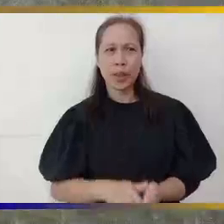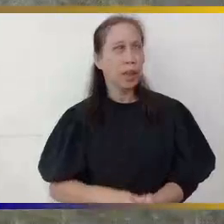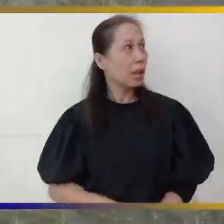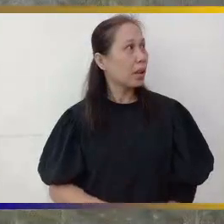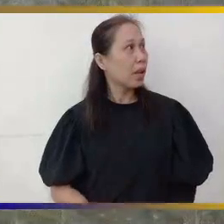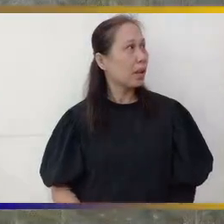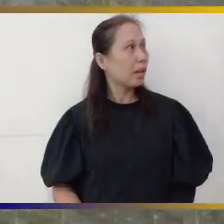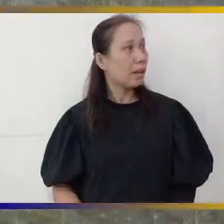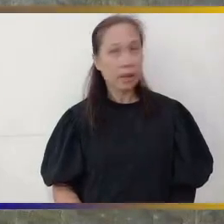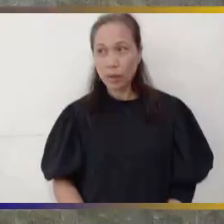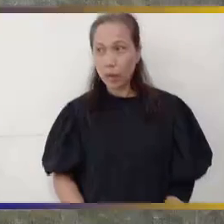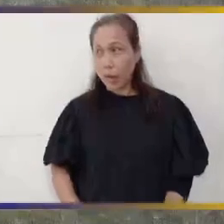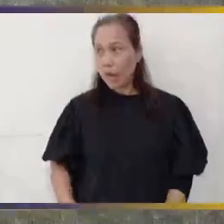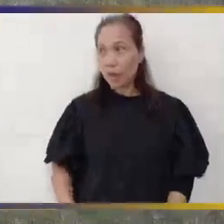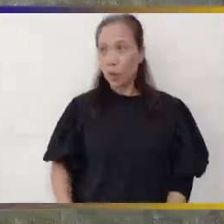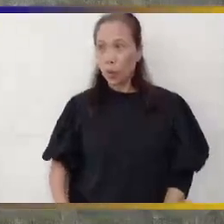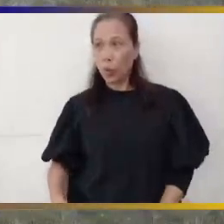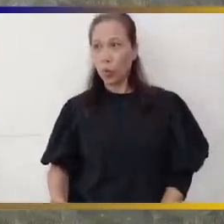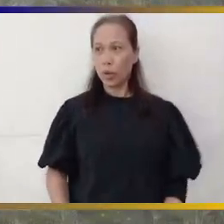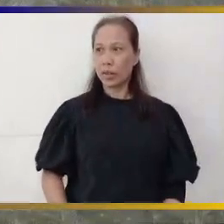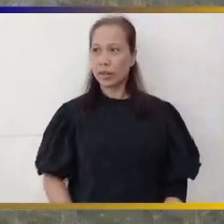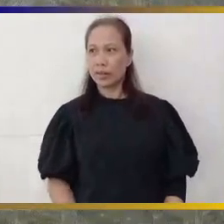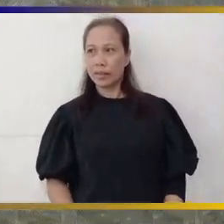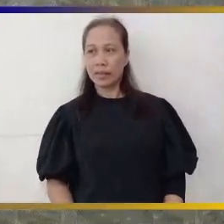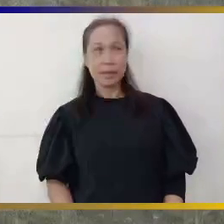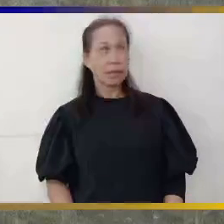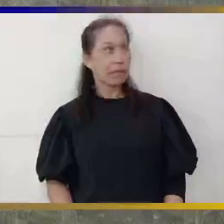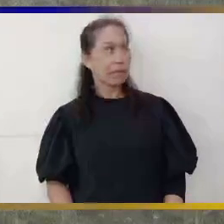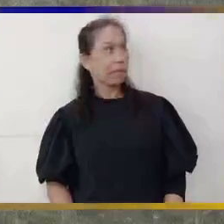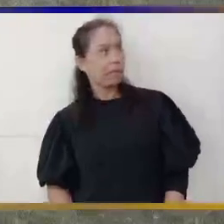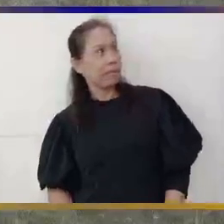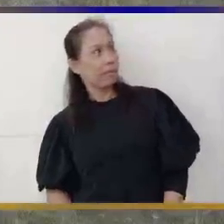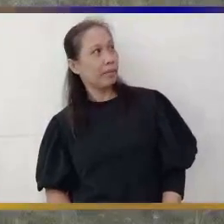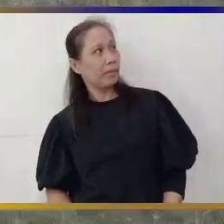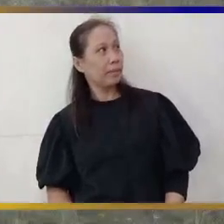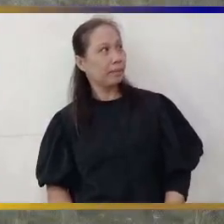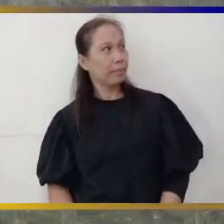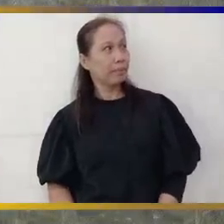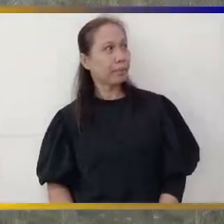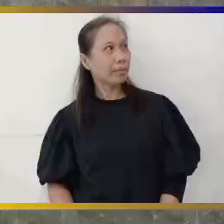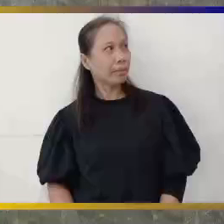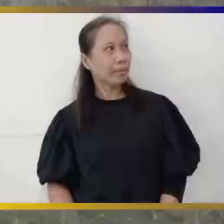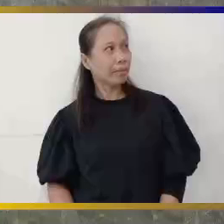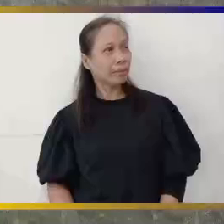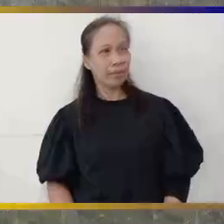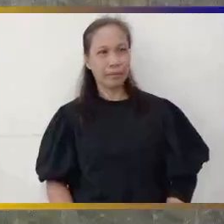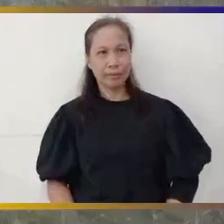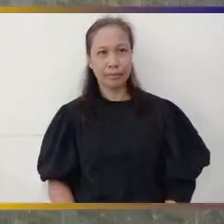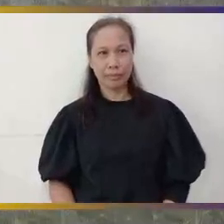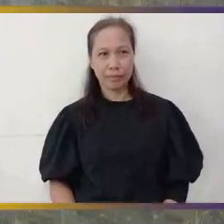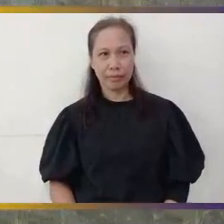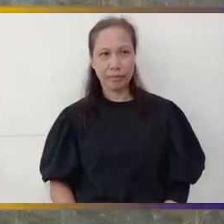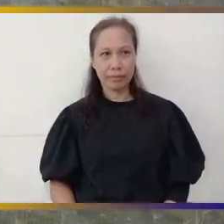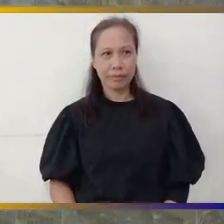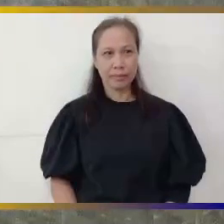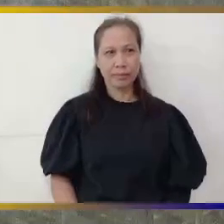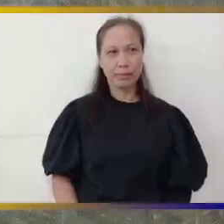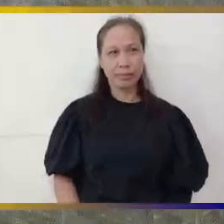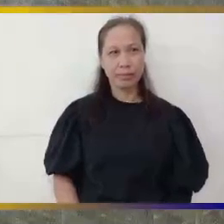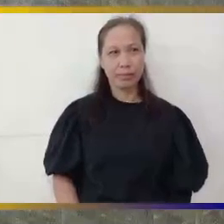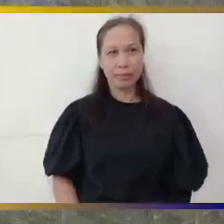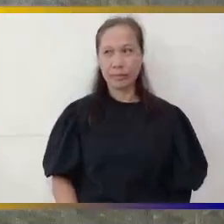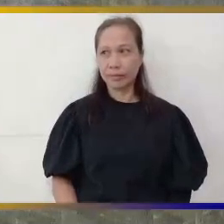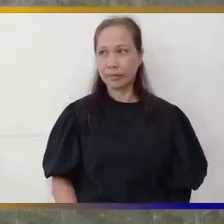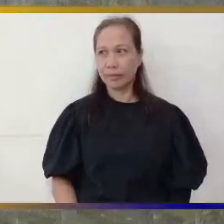go back Bakit kasi pinagpala agag pinagpala po talagang sa Diyos ang Israel ay sa